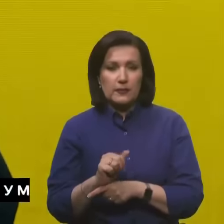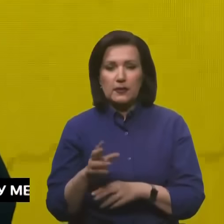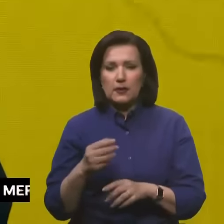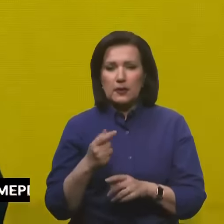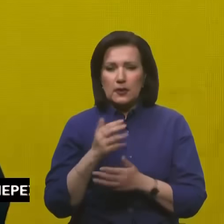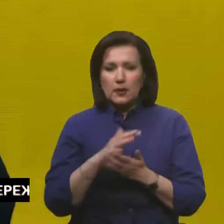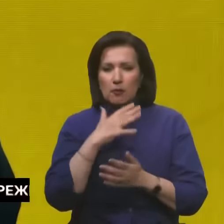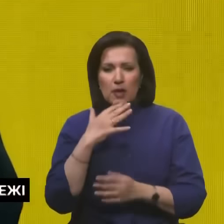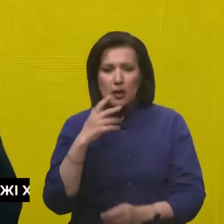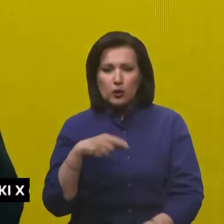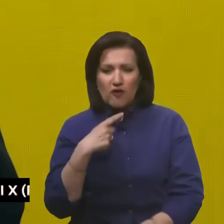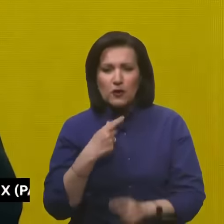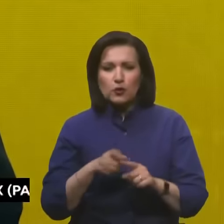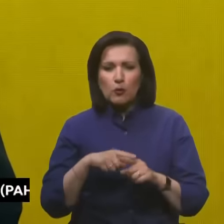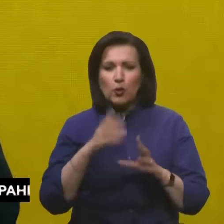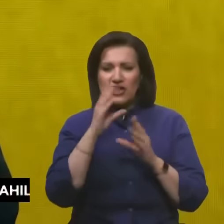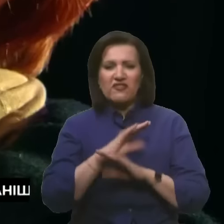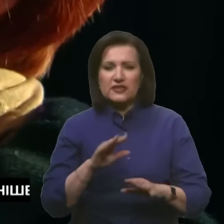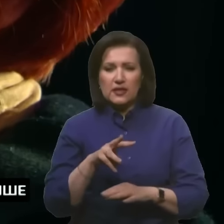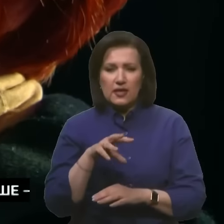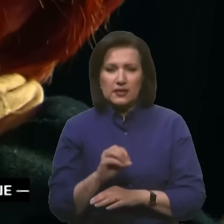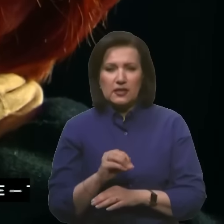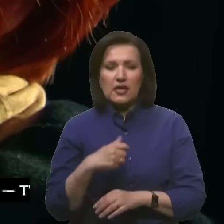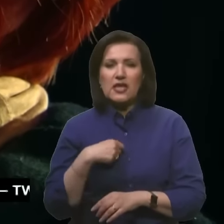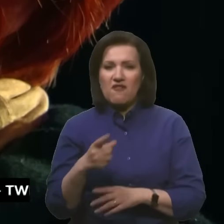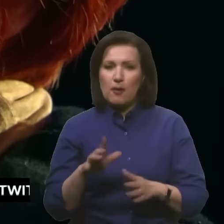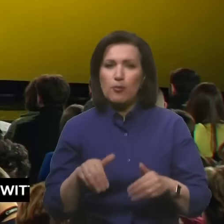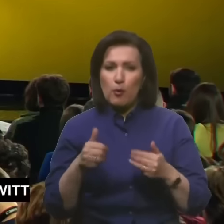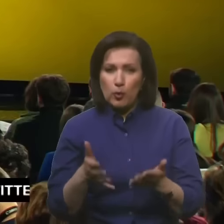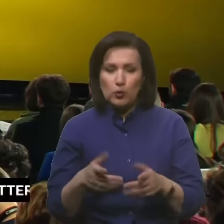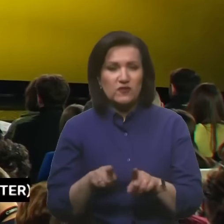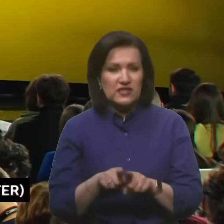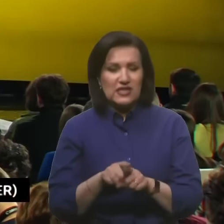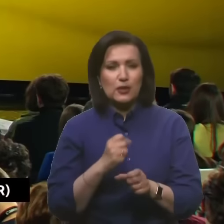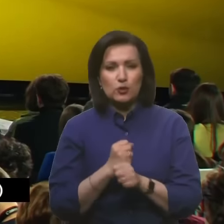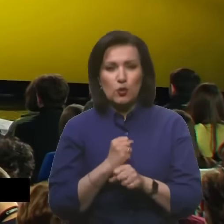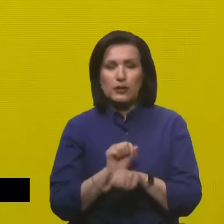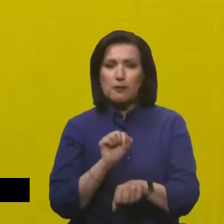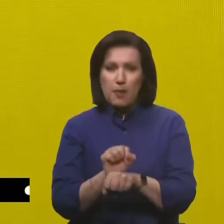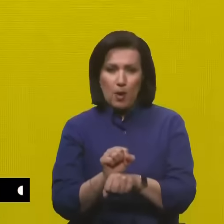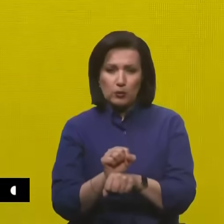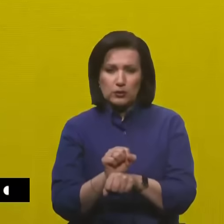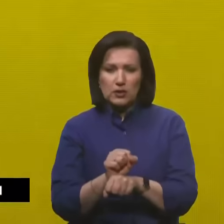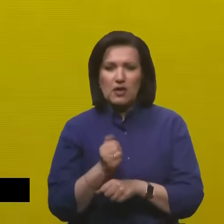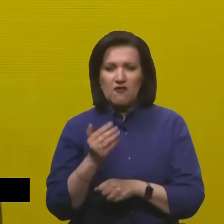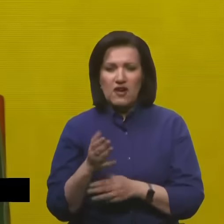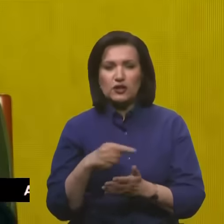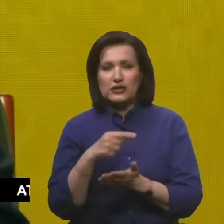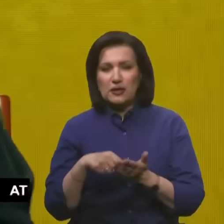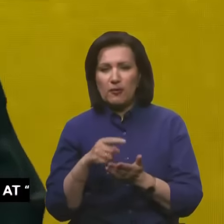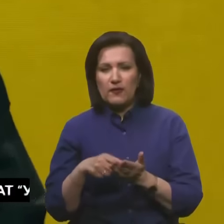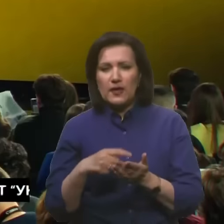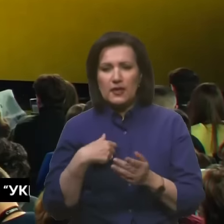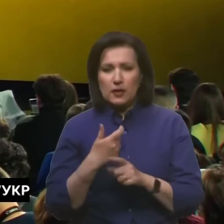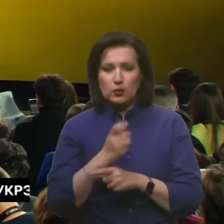дуже, вибачте, багато говорите, тому і не встигаєте. Я вам пропоную все ж таки зробити паузу у ваших запитаннях.